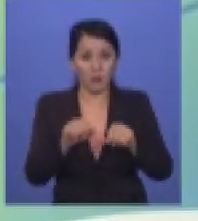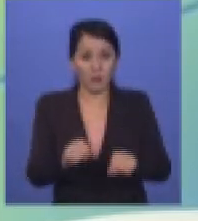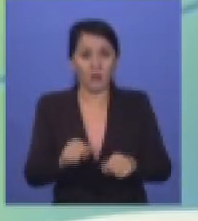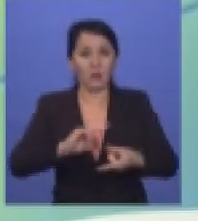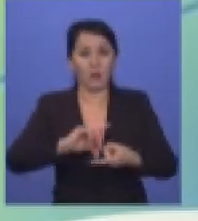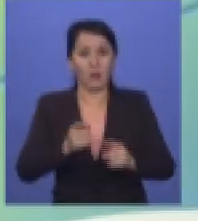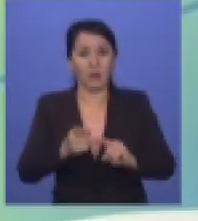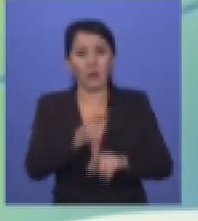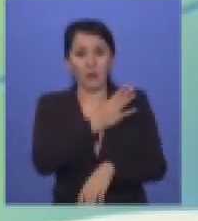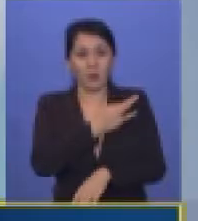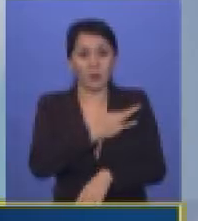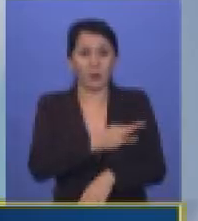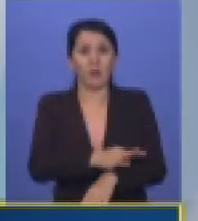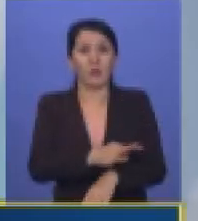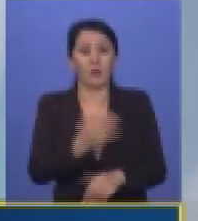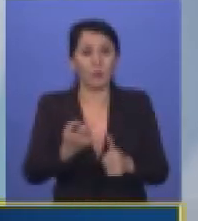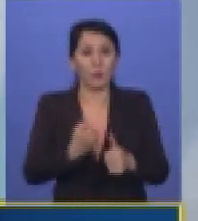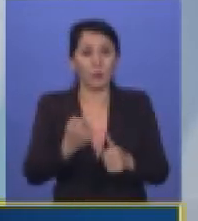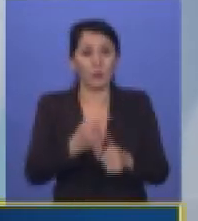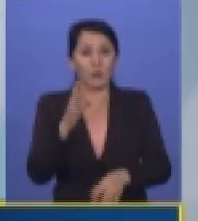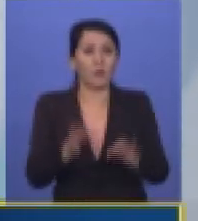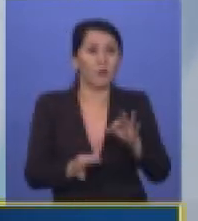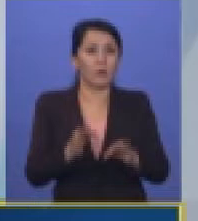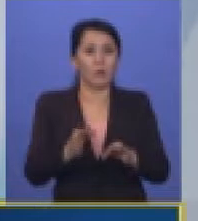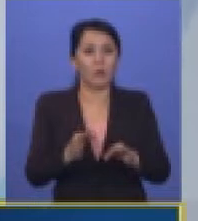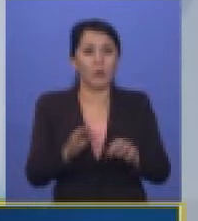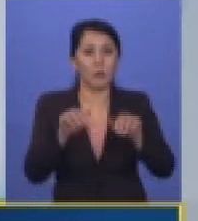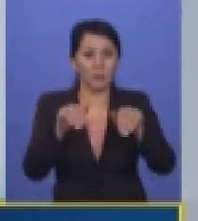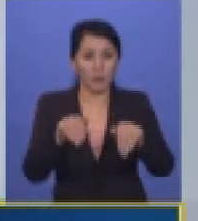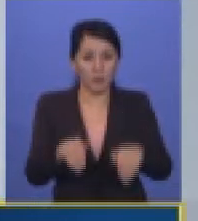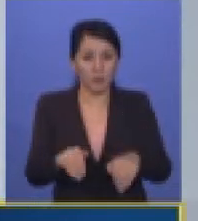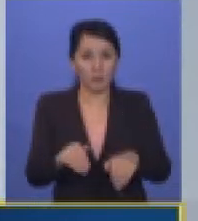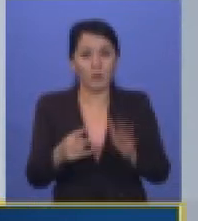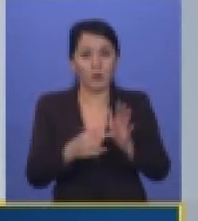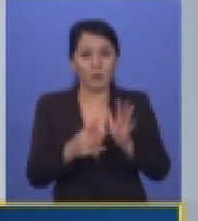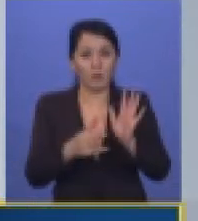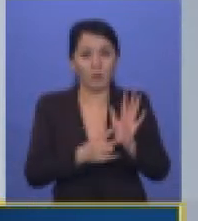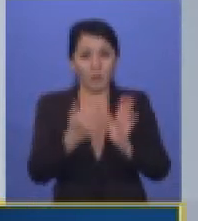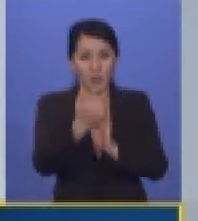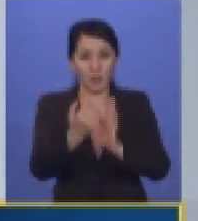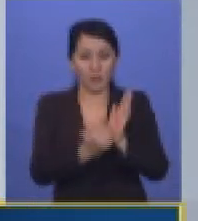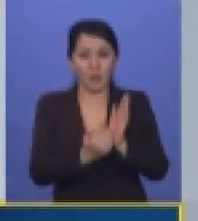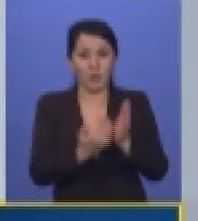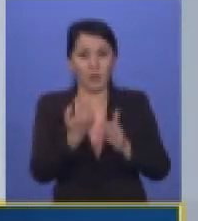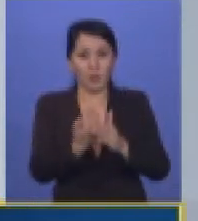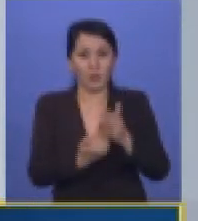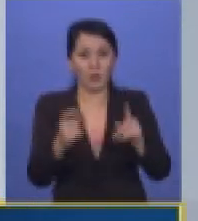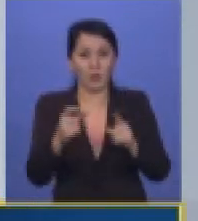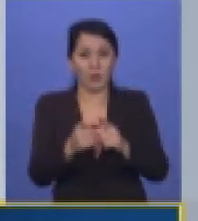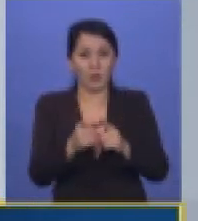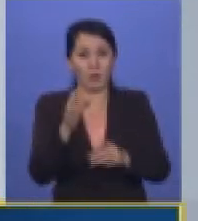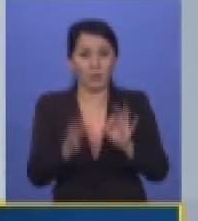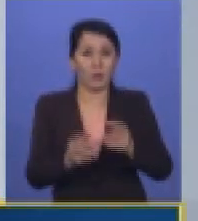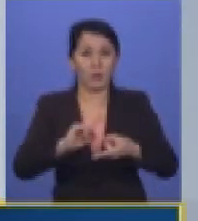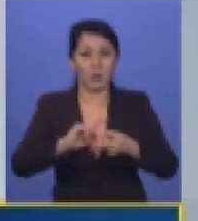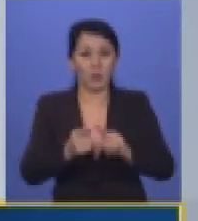деп өзгереді. Қолданыстағы редакцияда аталған бөлім соттар және сот төрелігі деп аталады. 78-ші баптағы кеңеске сөзі